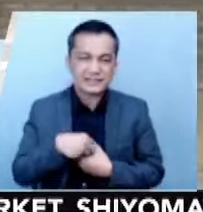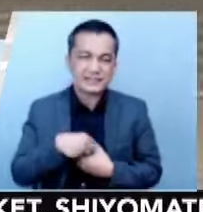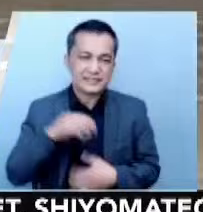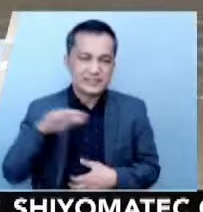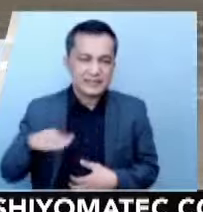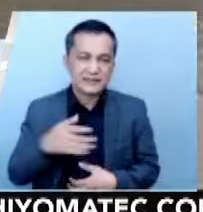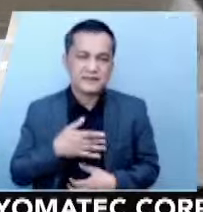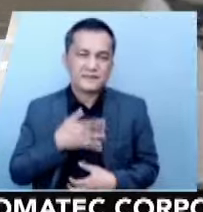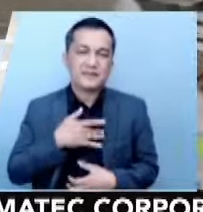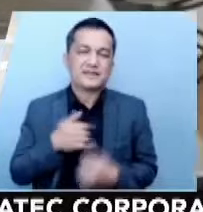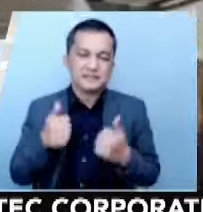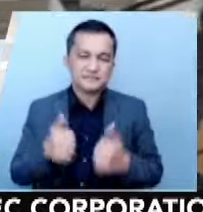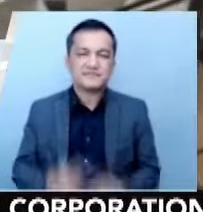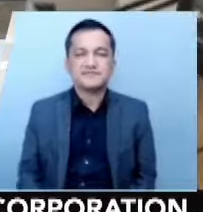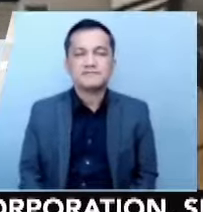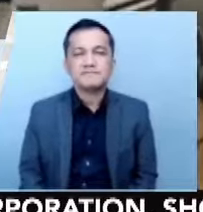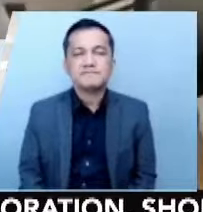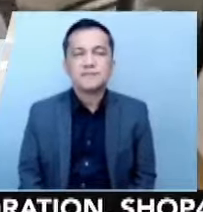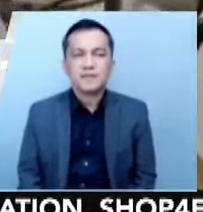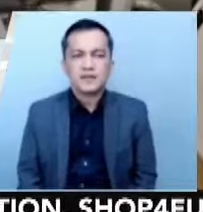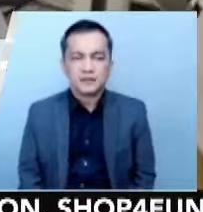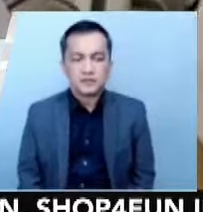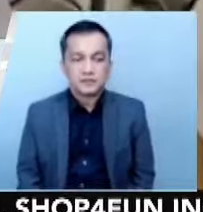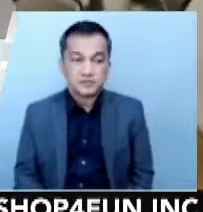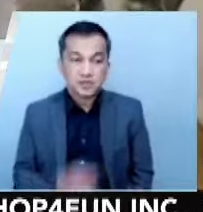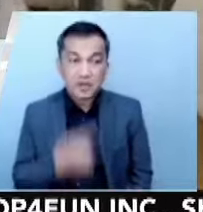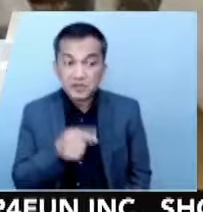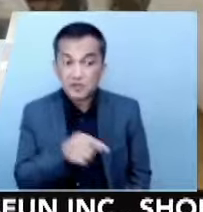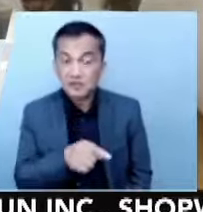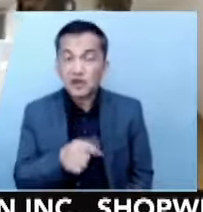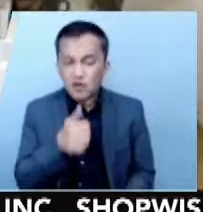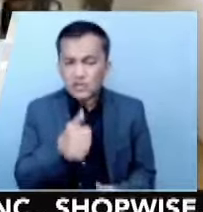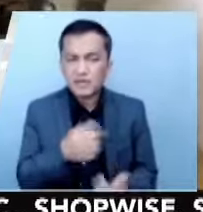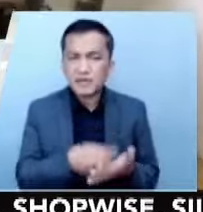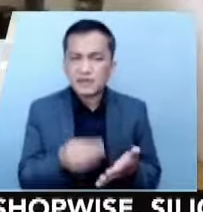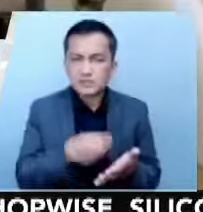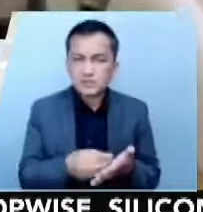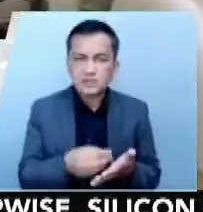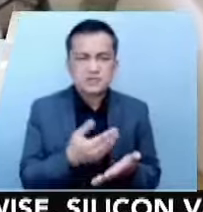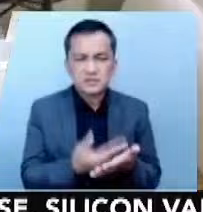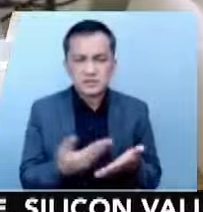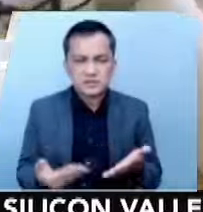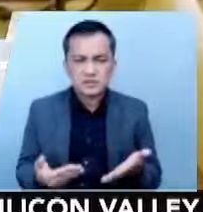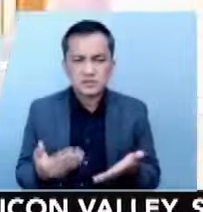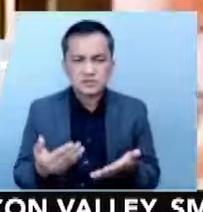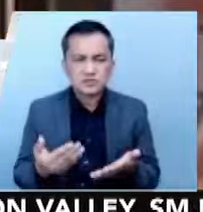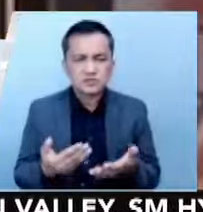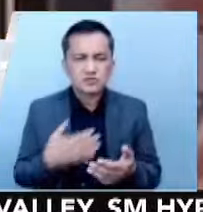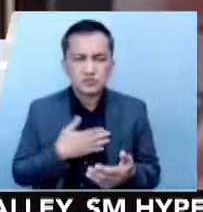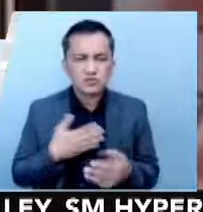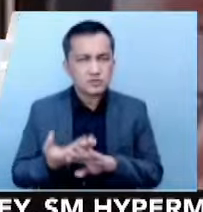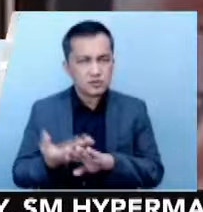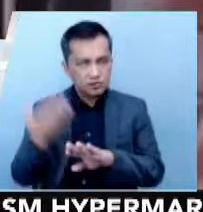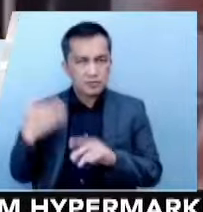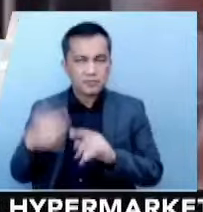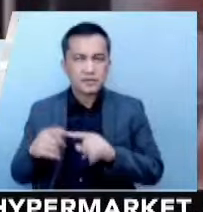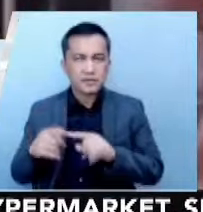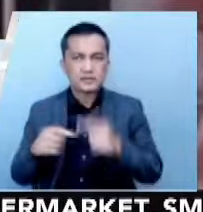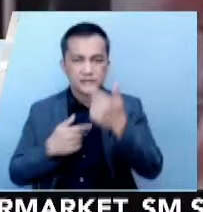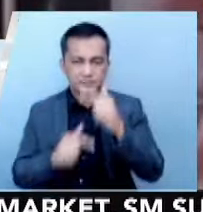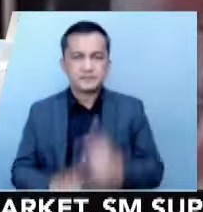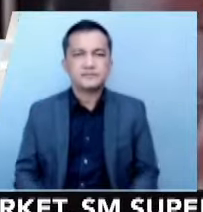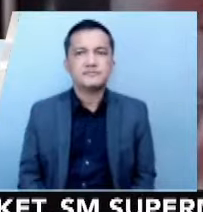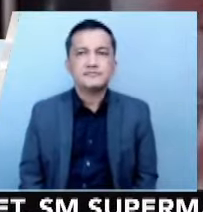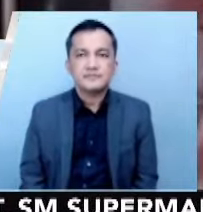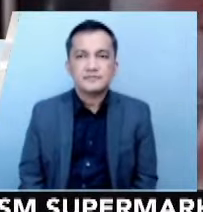Tingin ni Crizzy, ayos lang ang paggastos para sa mga bagay na gusto niya noon pa. Pero may limitasyon. As long as